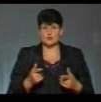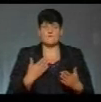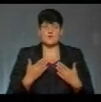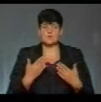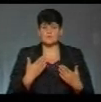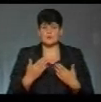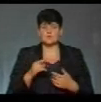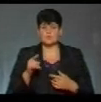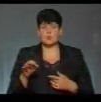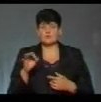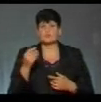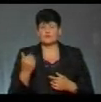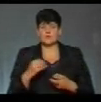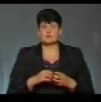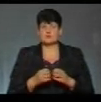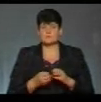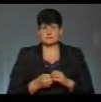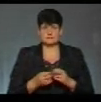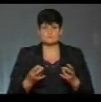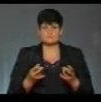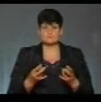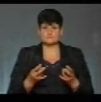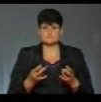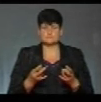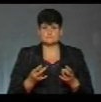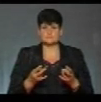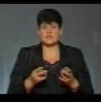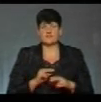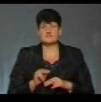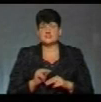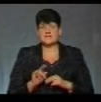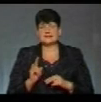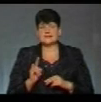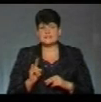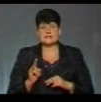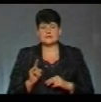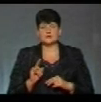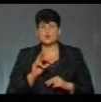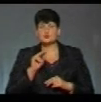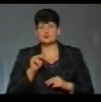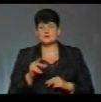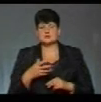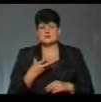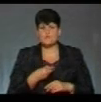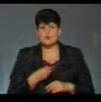розмовляти з тобою про твої труднощі і потреби, і проблеми. Вчити дитину озвучувати свої